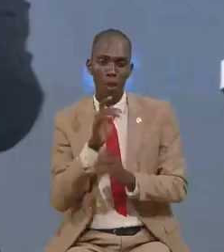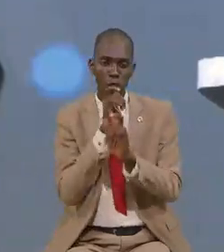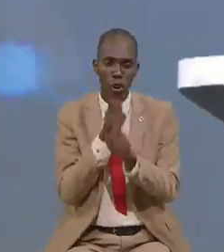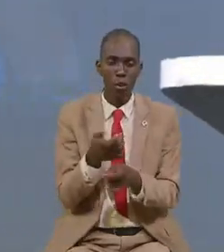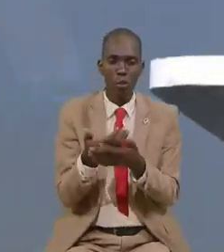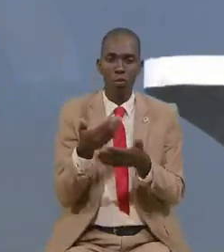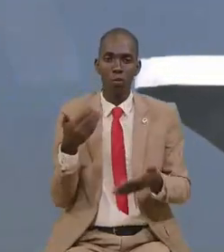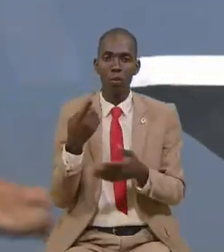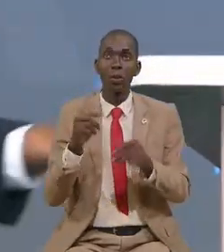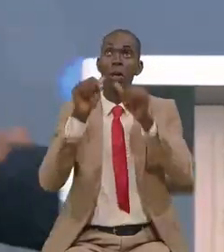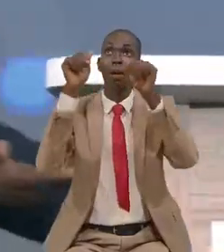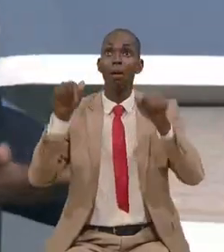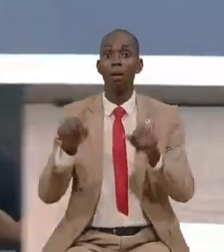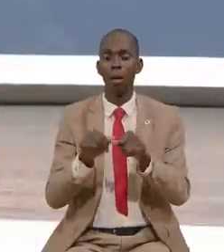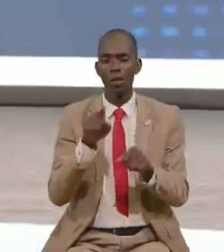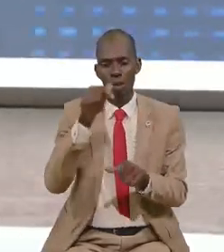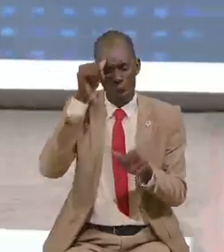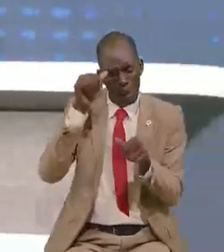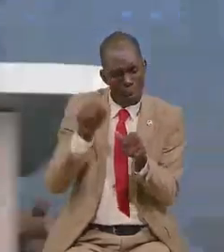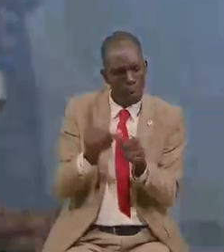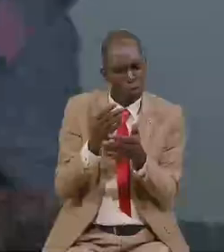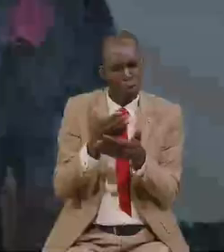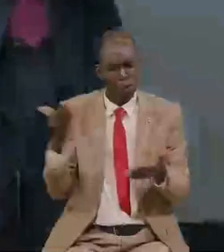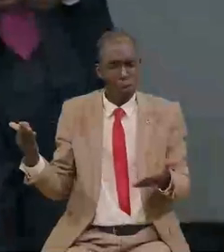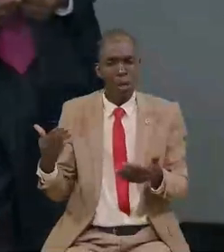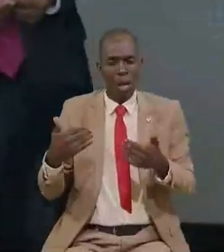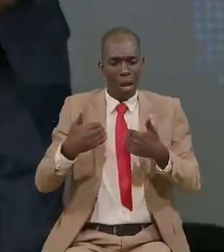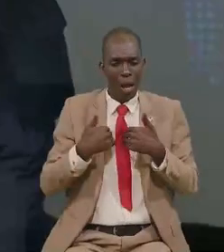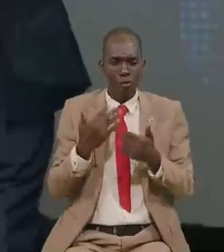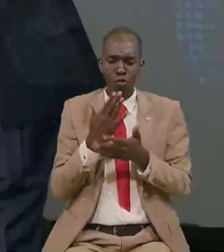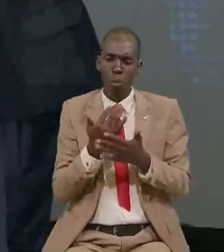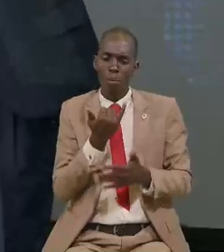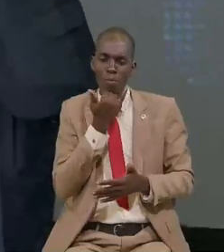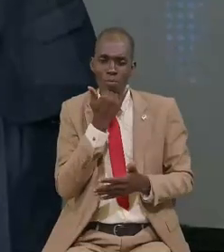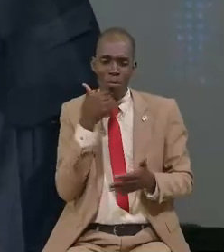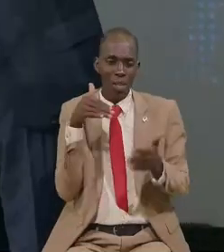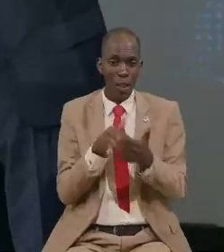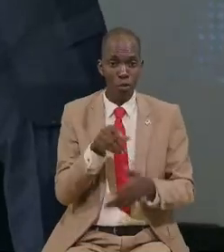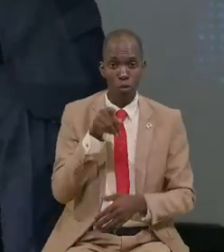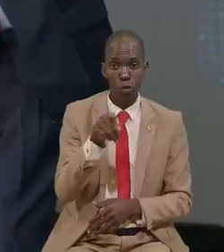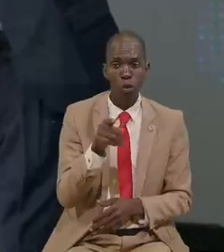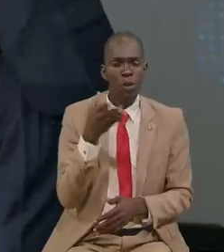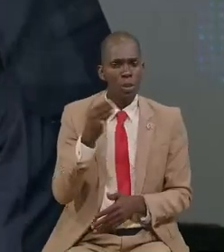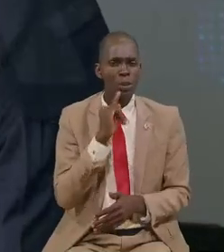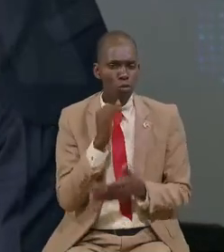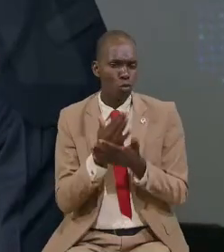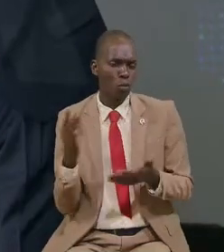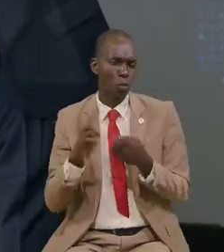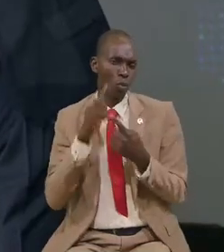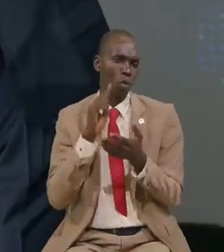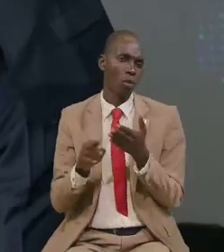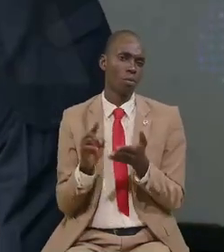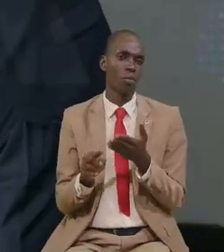devant l'autel et tu te rappelles que quelqu'un a quelque chose contre toi, il y a quelque chose à observer.